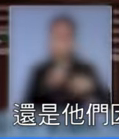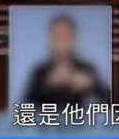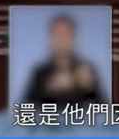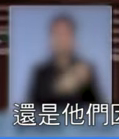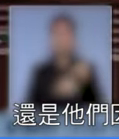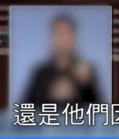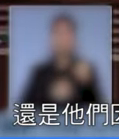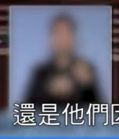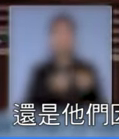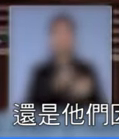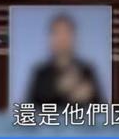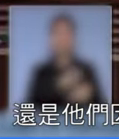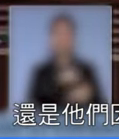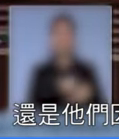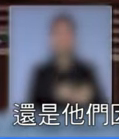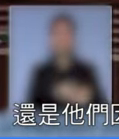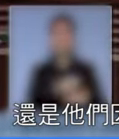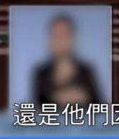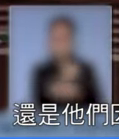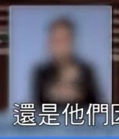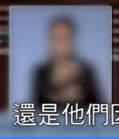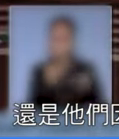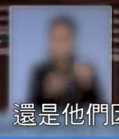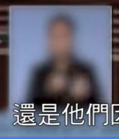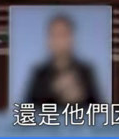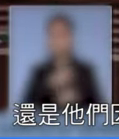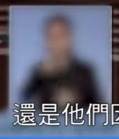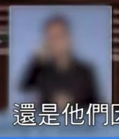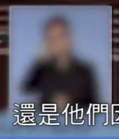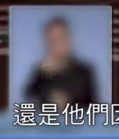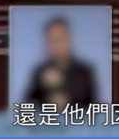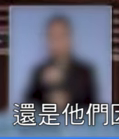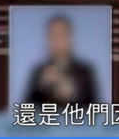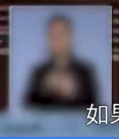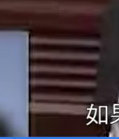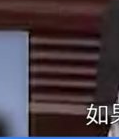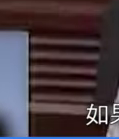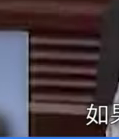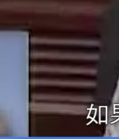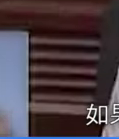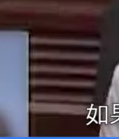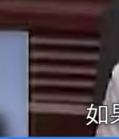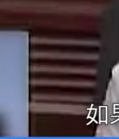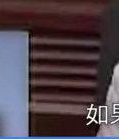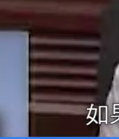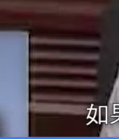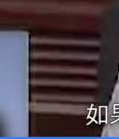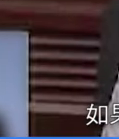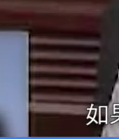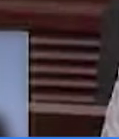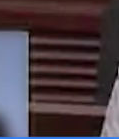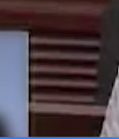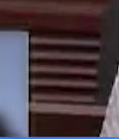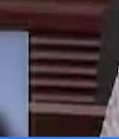话，还是其实他们是因为他们自己的政治的方向而选择去听呢？如果我们今次一地两检不成